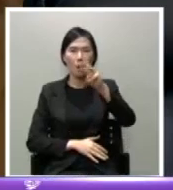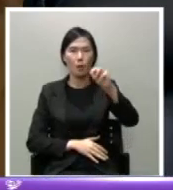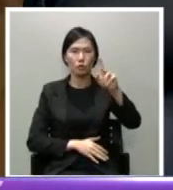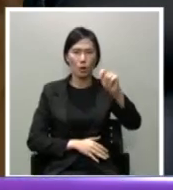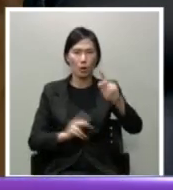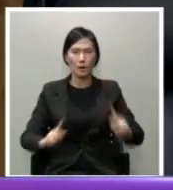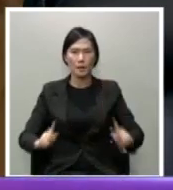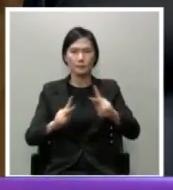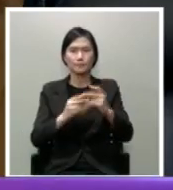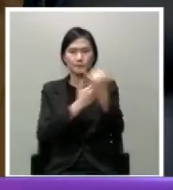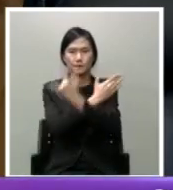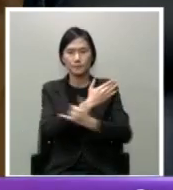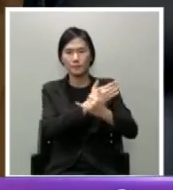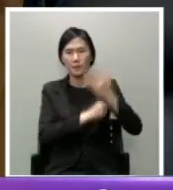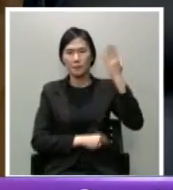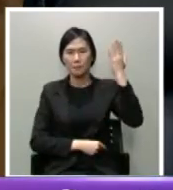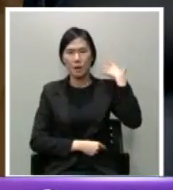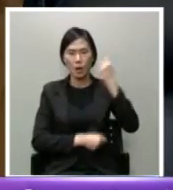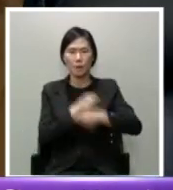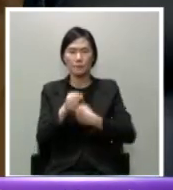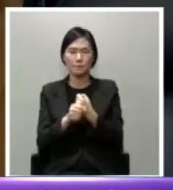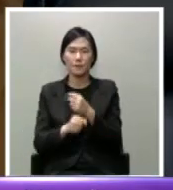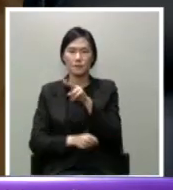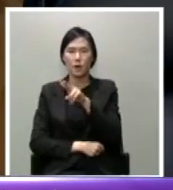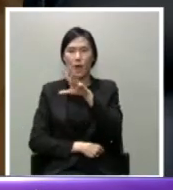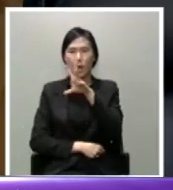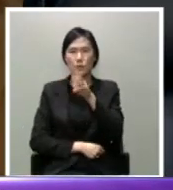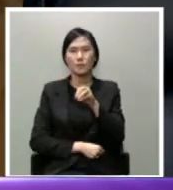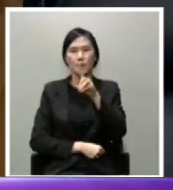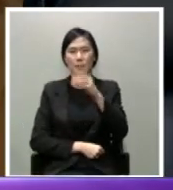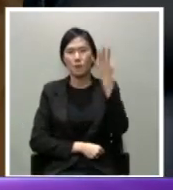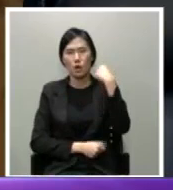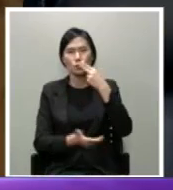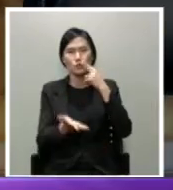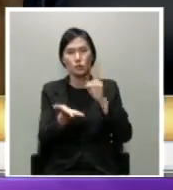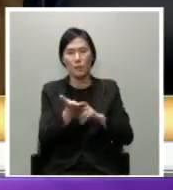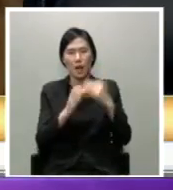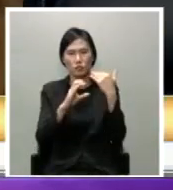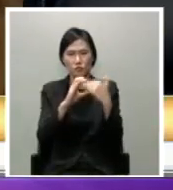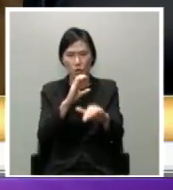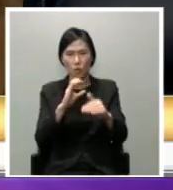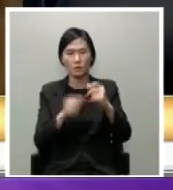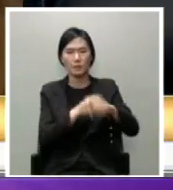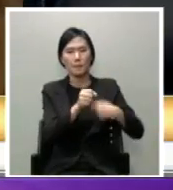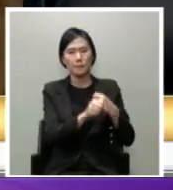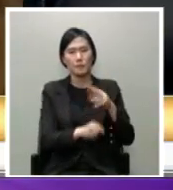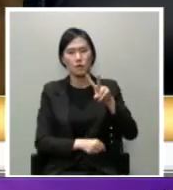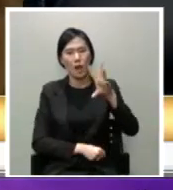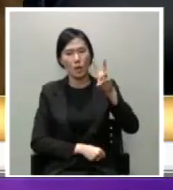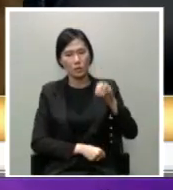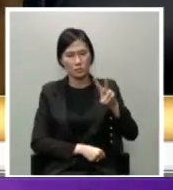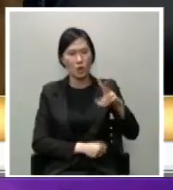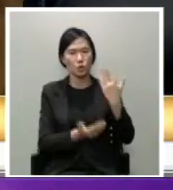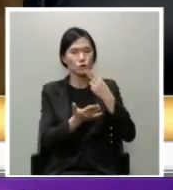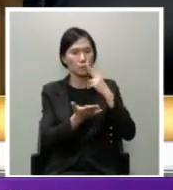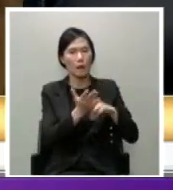ต่างประเทศสมัยท่านปี2561ทำจดหมายมาฉบับหนึ่ง2562ทำอีกฉ